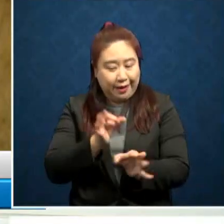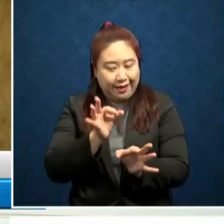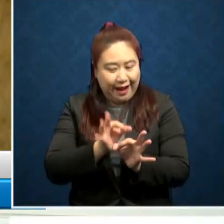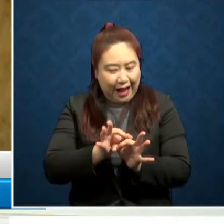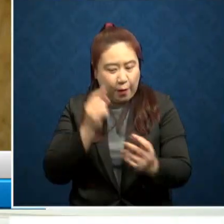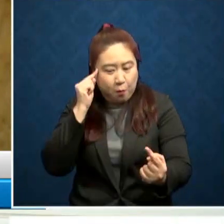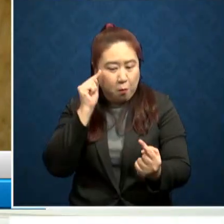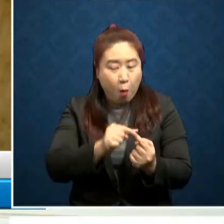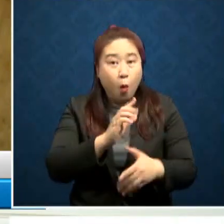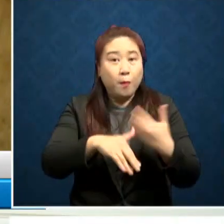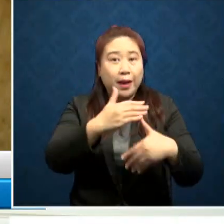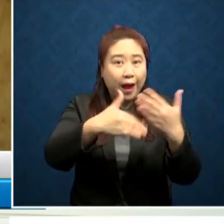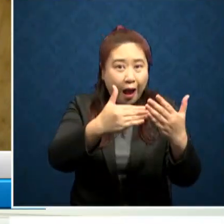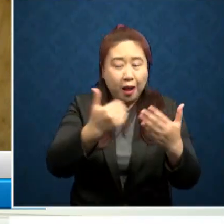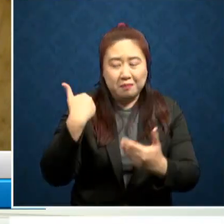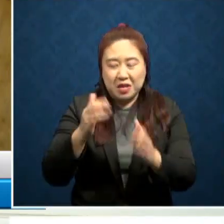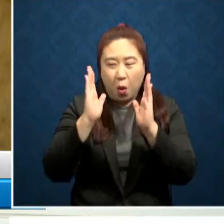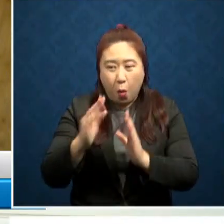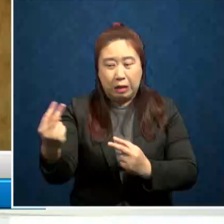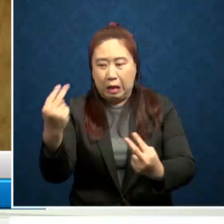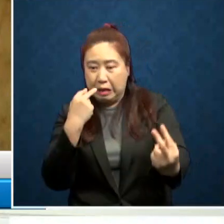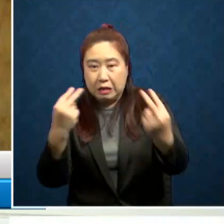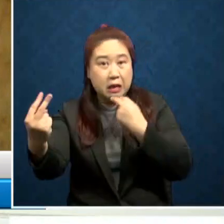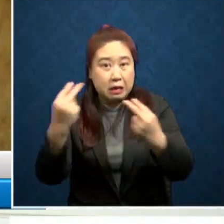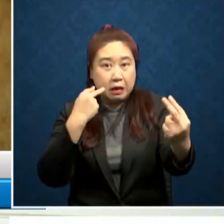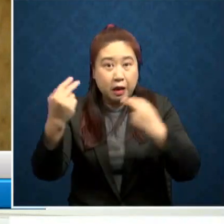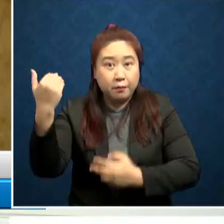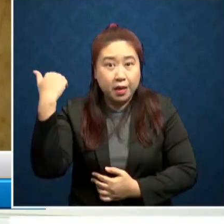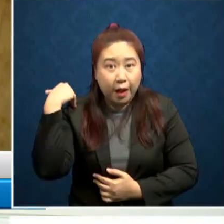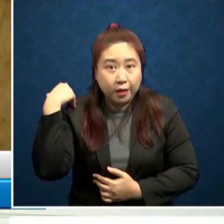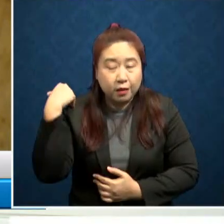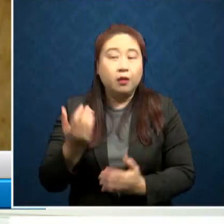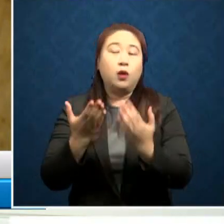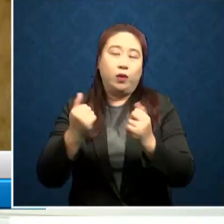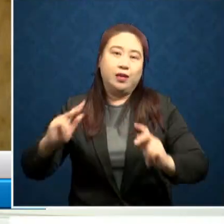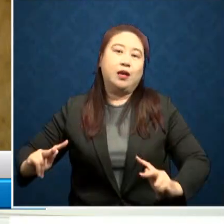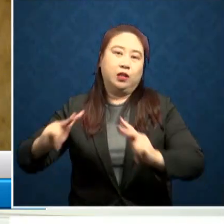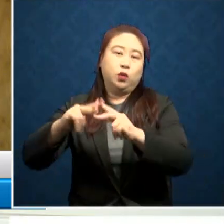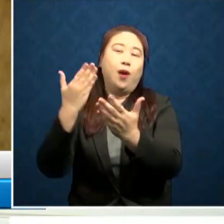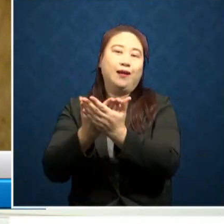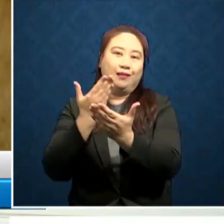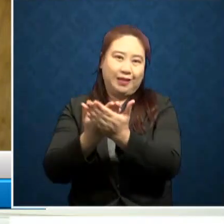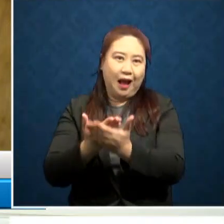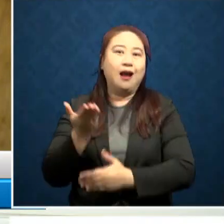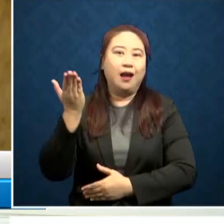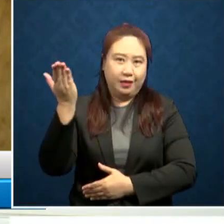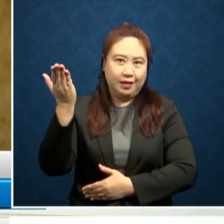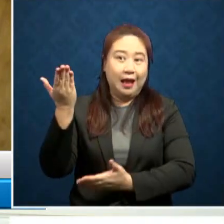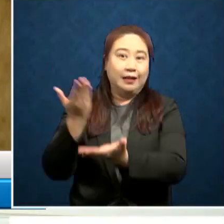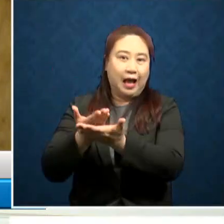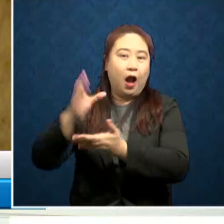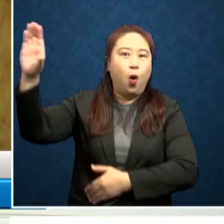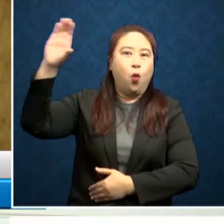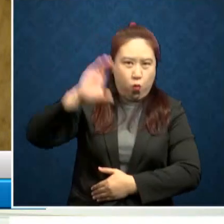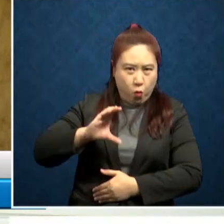เนี่ยจะมีคนได้ยินเสียงของเราหรือเปล่าทางกระทรวงการคลังซึ่งเป็นเจ้าของเรา 100%เนี่ยได้เติมเงินทุนให้เรา